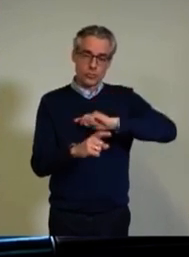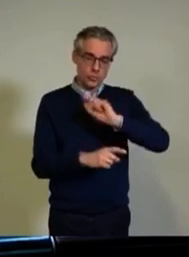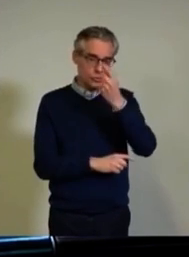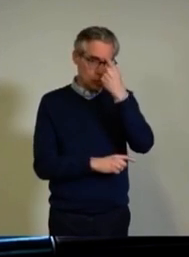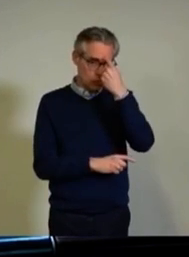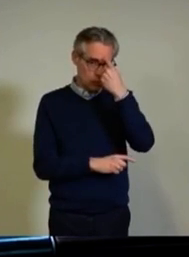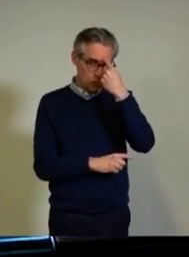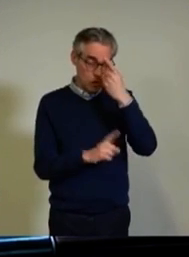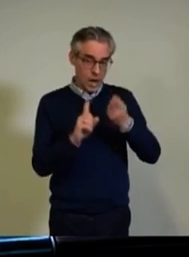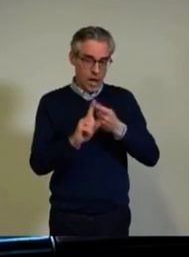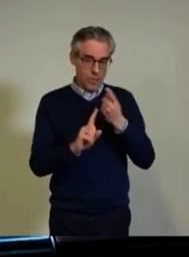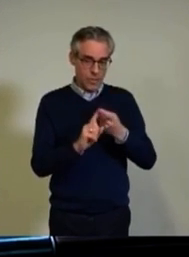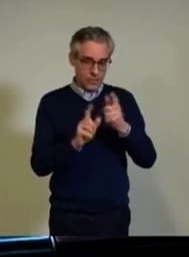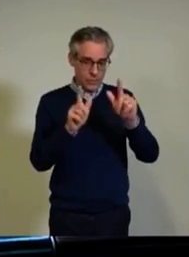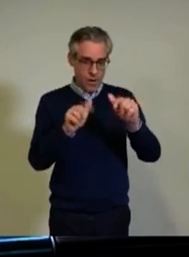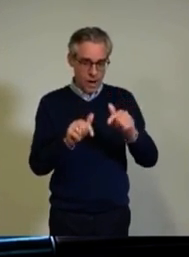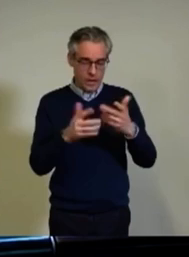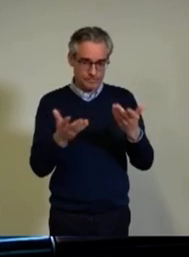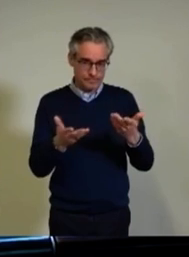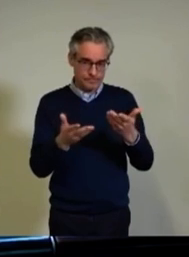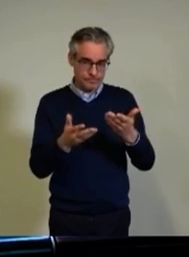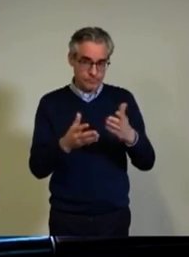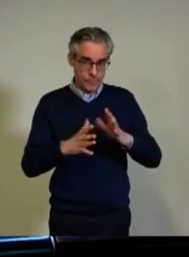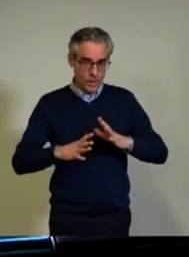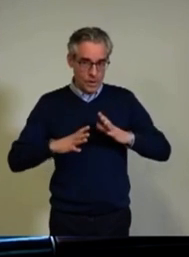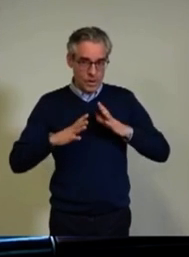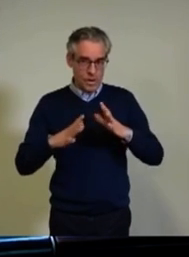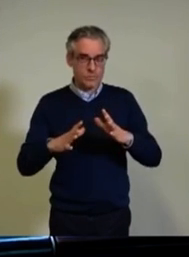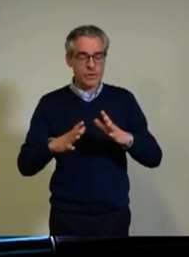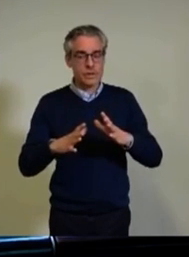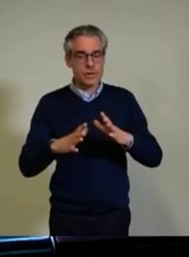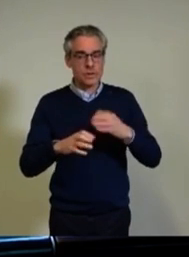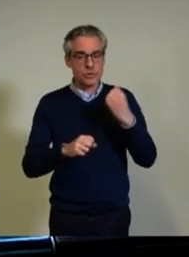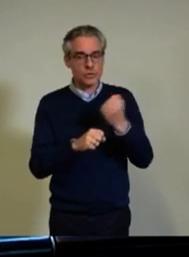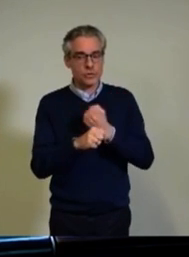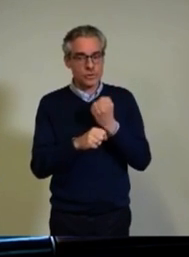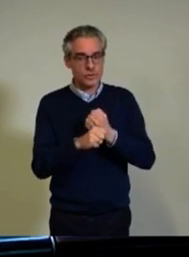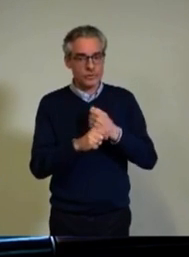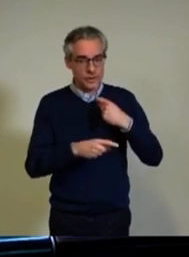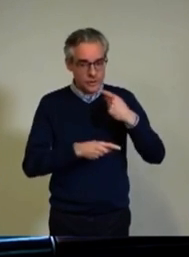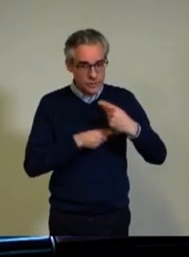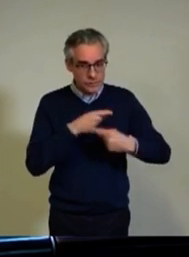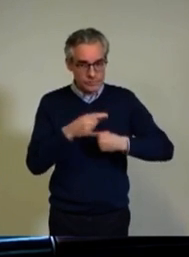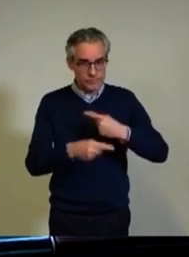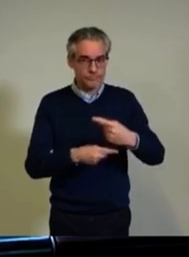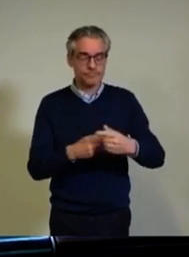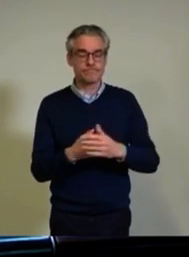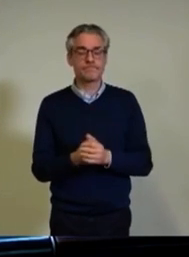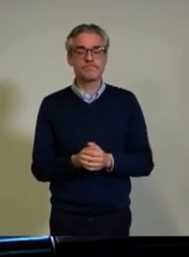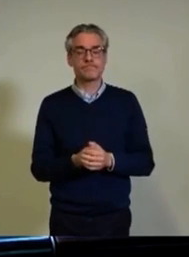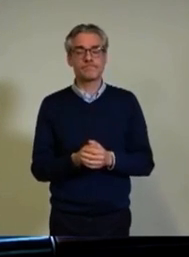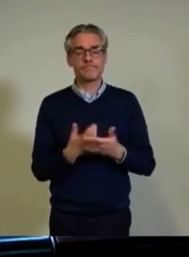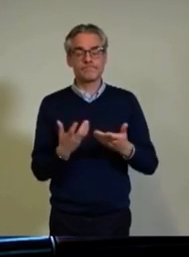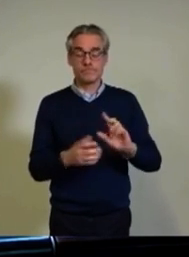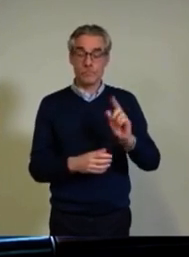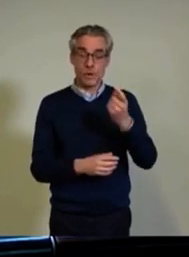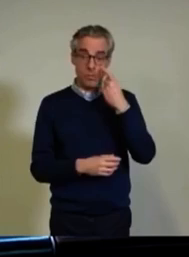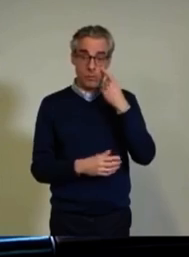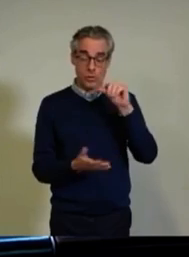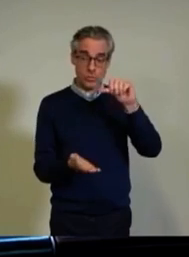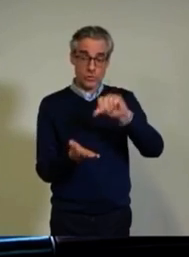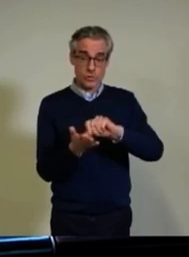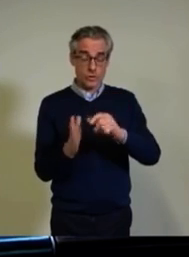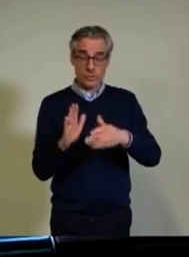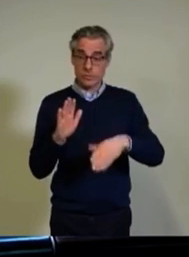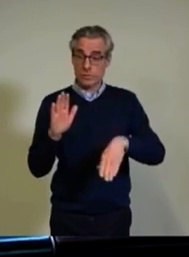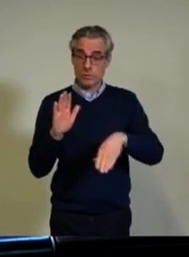de l'importance et de l'implication du travail qui était produit. On apprend que ce centre s'en